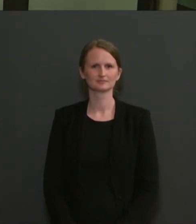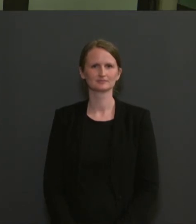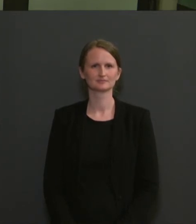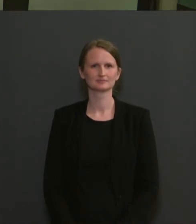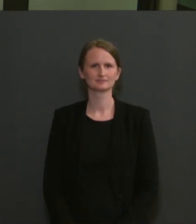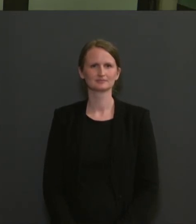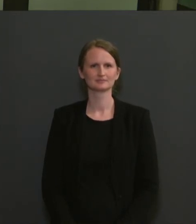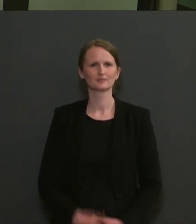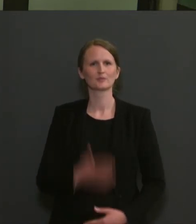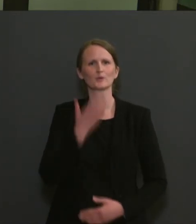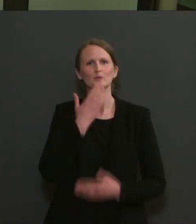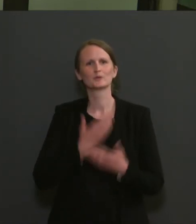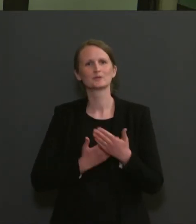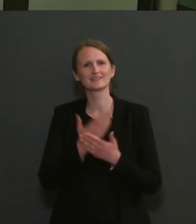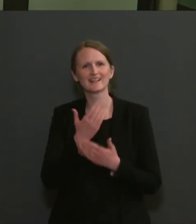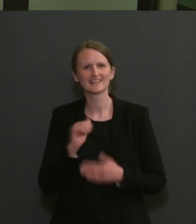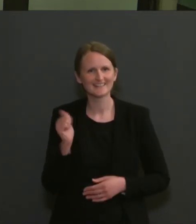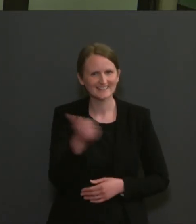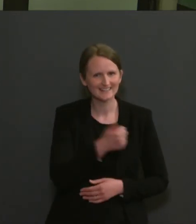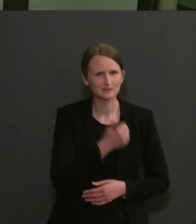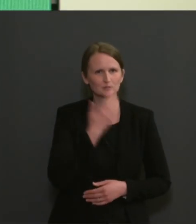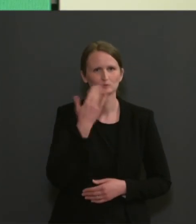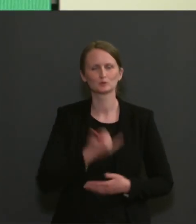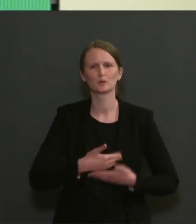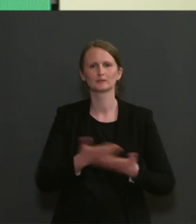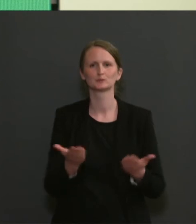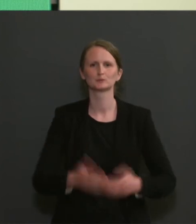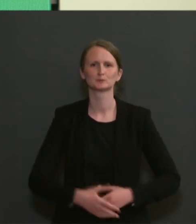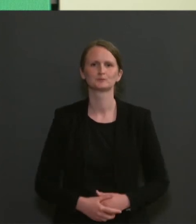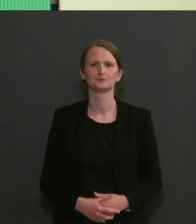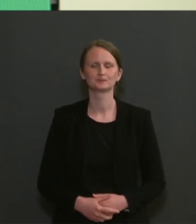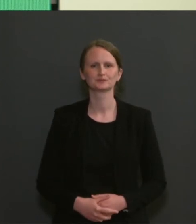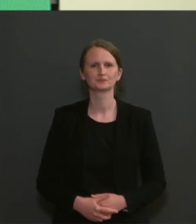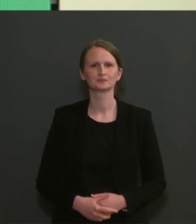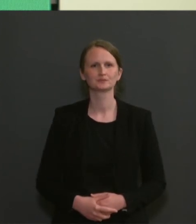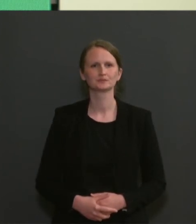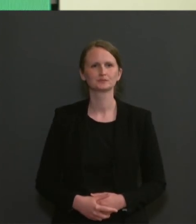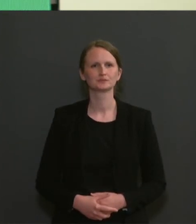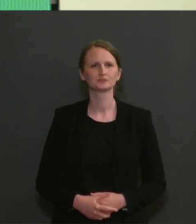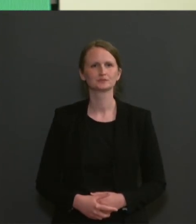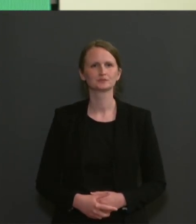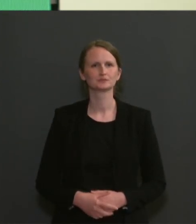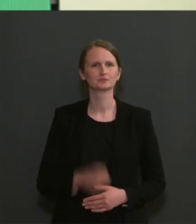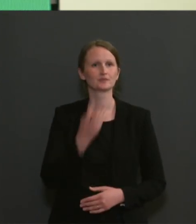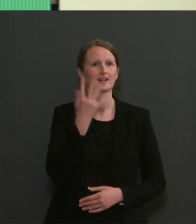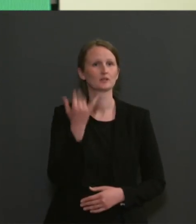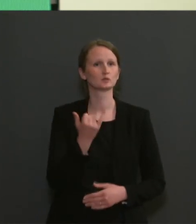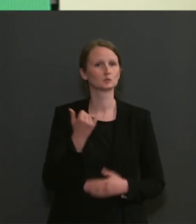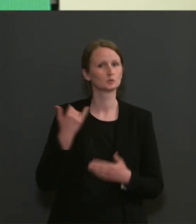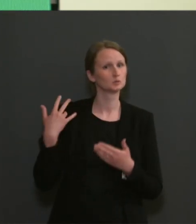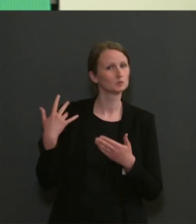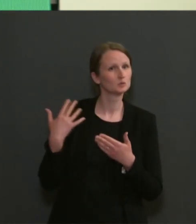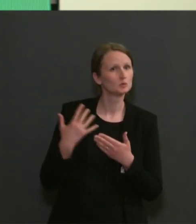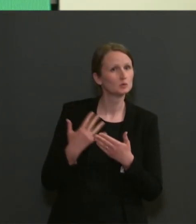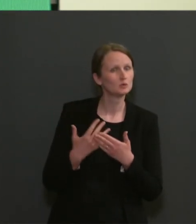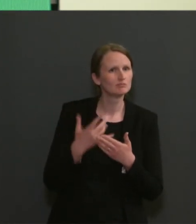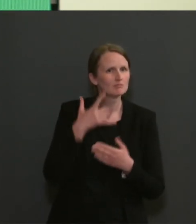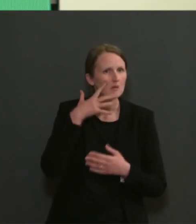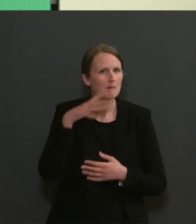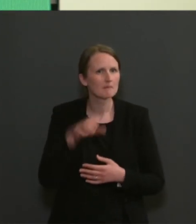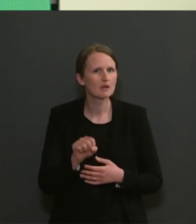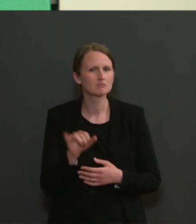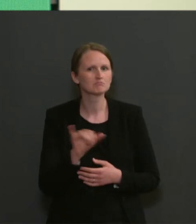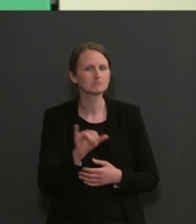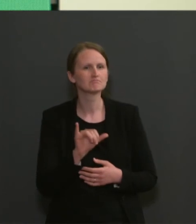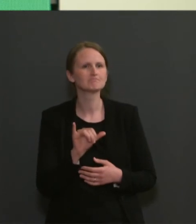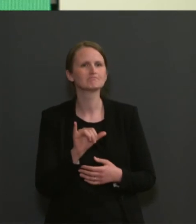Goedendag iedereen, bonjour à toutes, bonjour à tous. Alors depuis quelques jours, nous voyons, je dirais heureusement, les chiffres